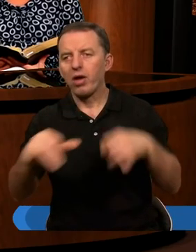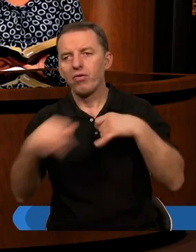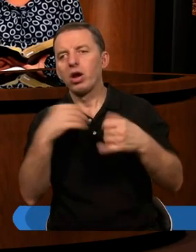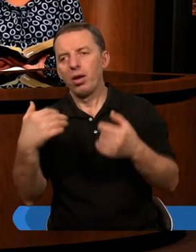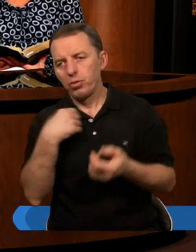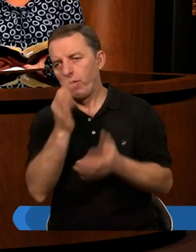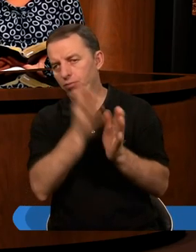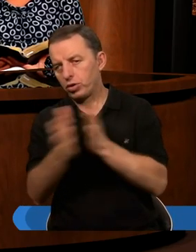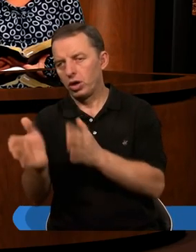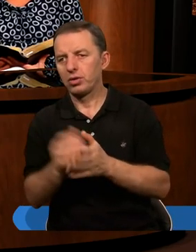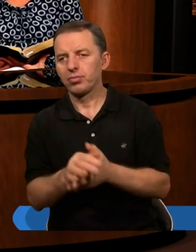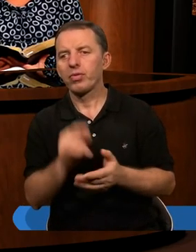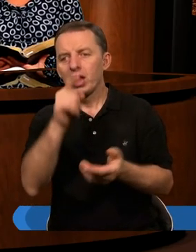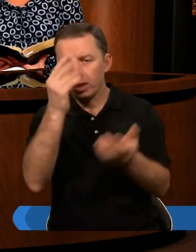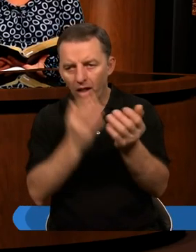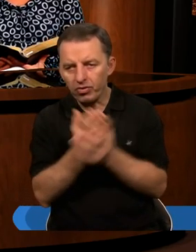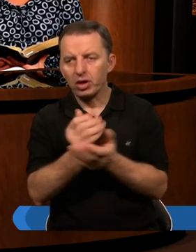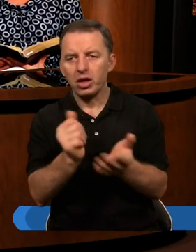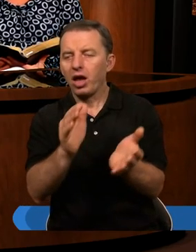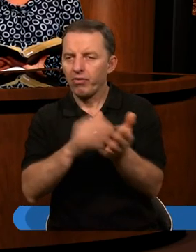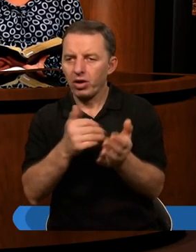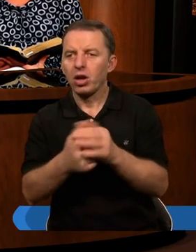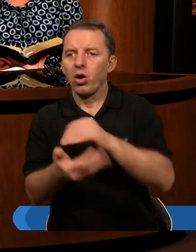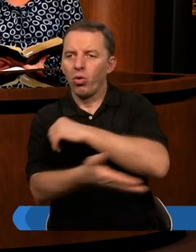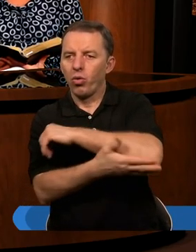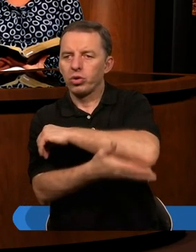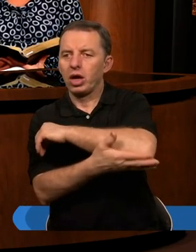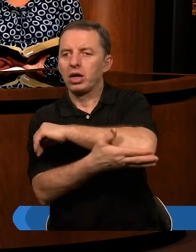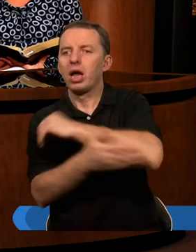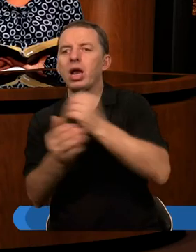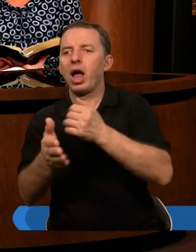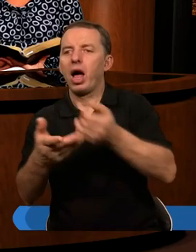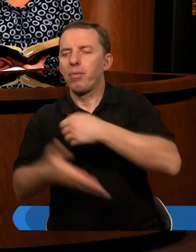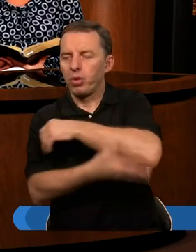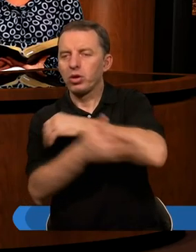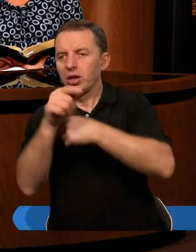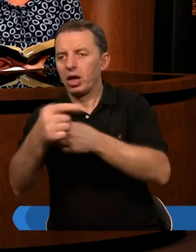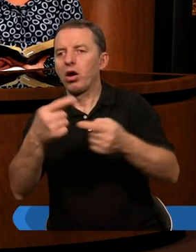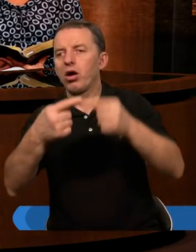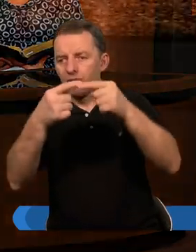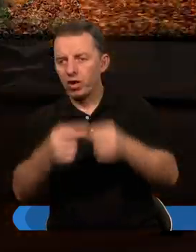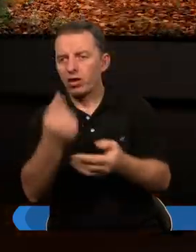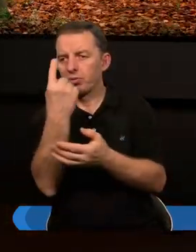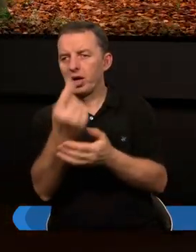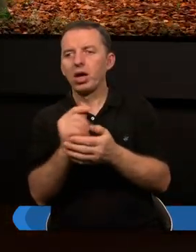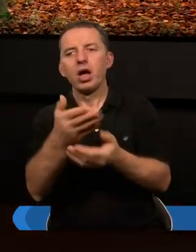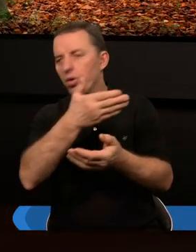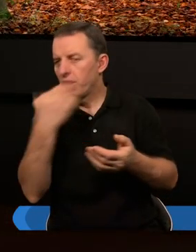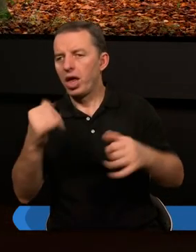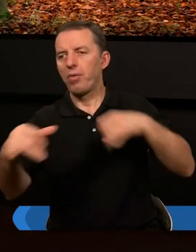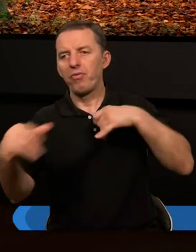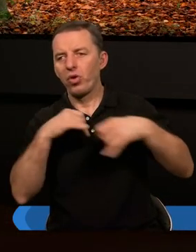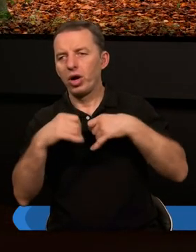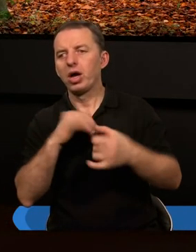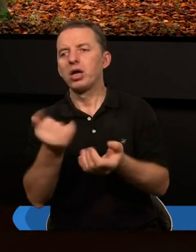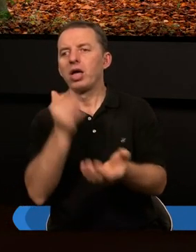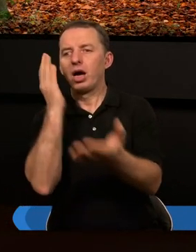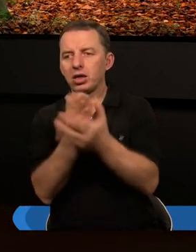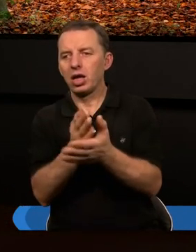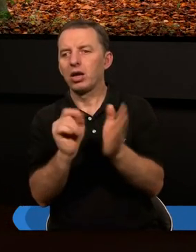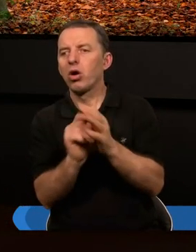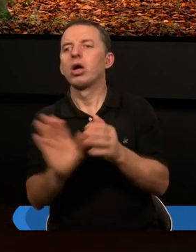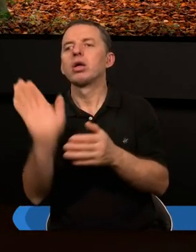ustawa. Ja myślę, że ta wiara jest niezwykle uzasadniona, chociażby na podstawie tekstu z pierwszego wersetu. Nie ma władzy, jak